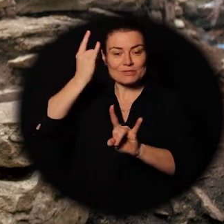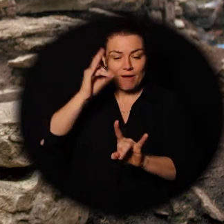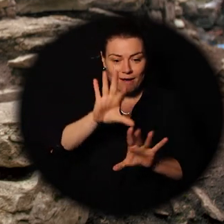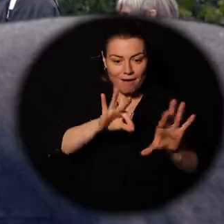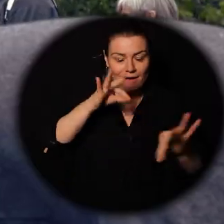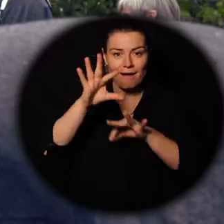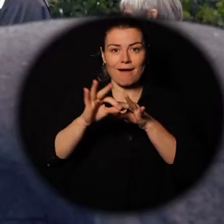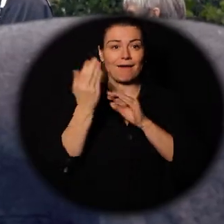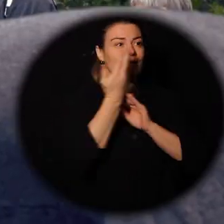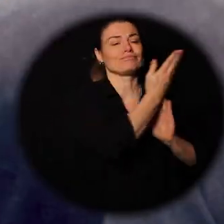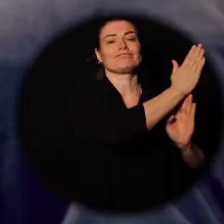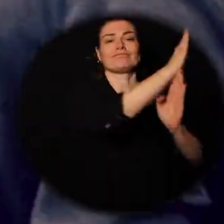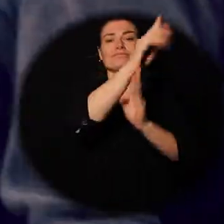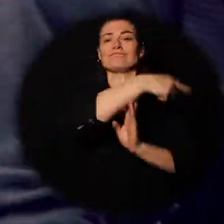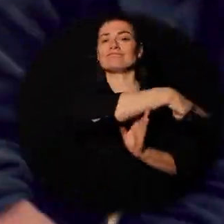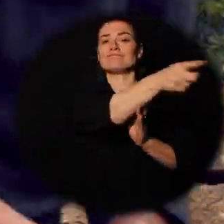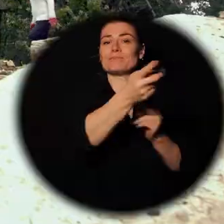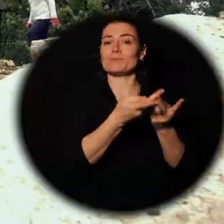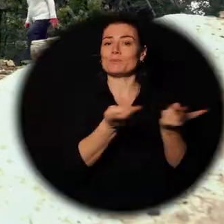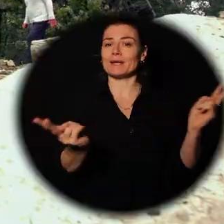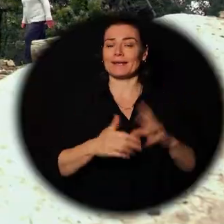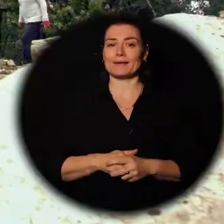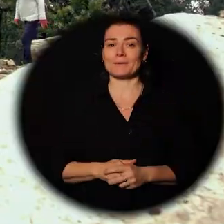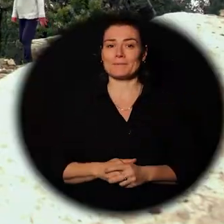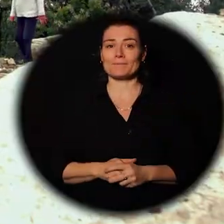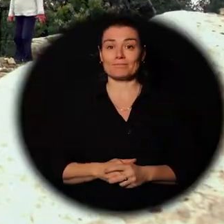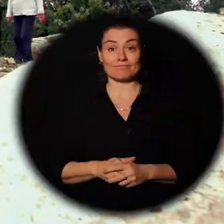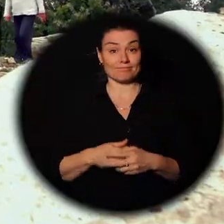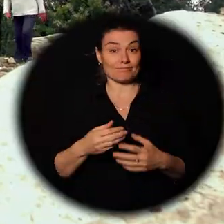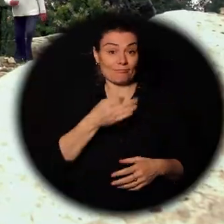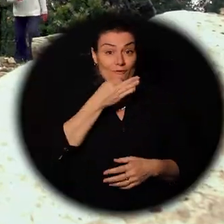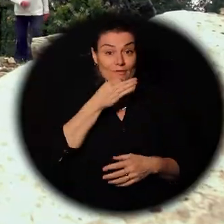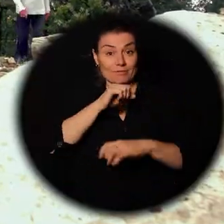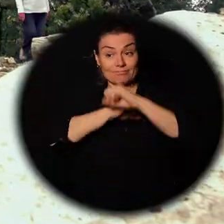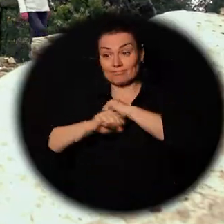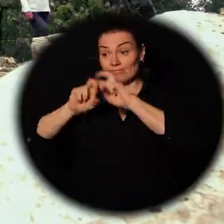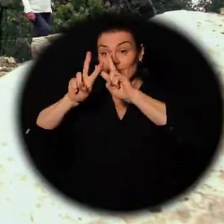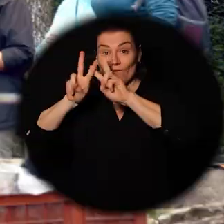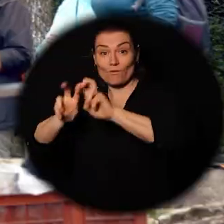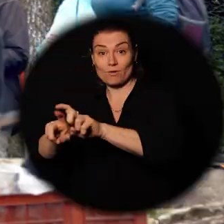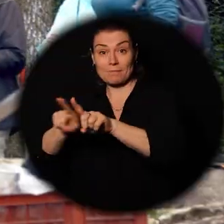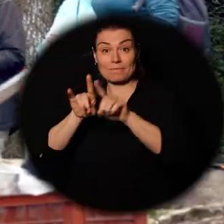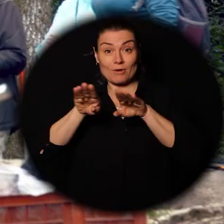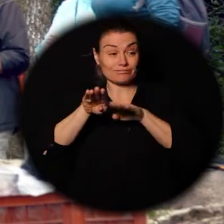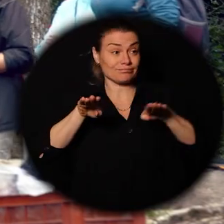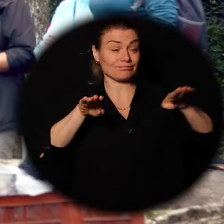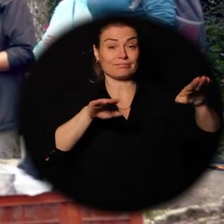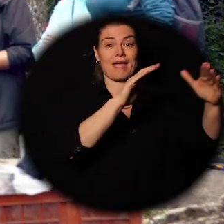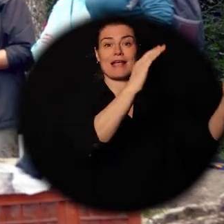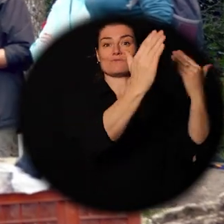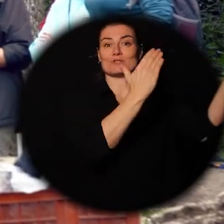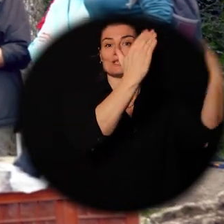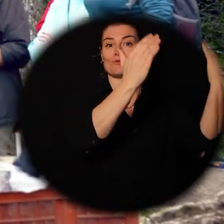et la restituer au public à travers une exposition en cours de fouilles, ce qui est tout à fait exceptionnel et